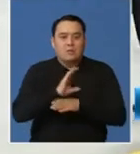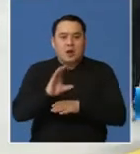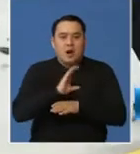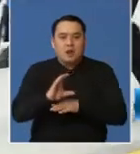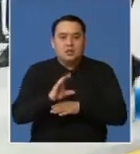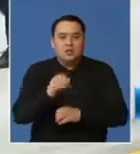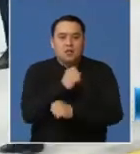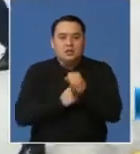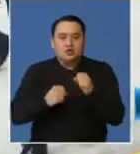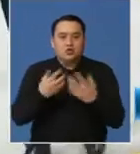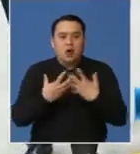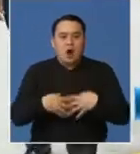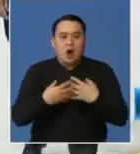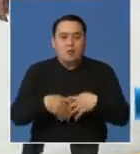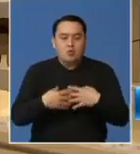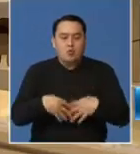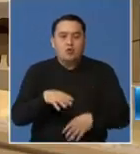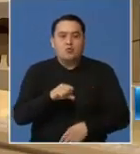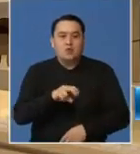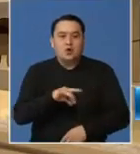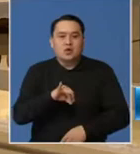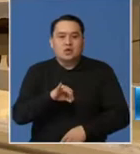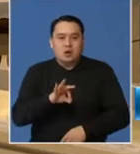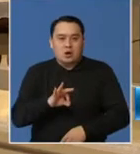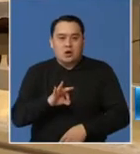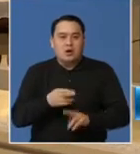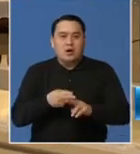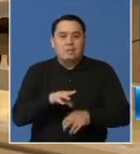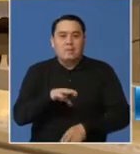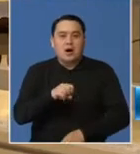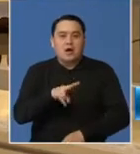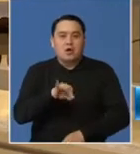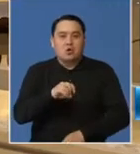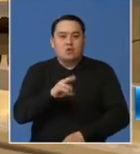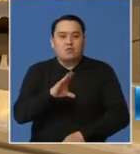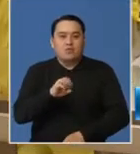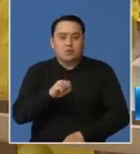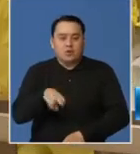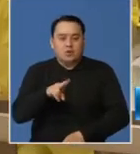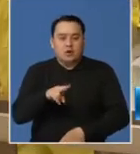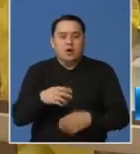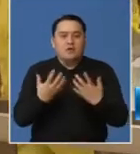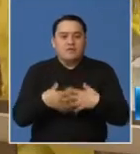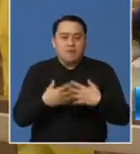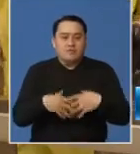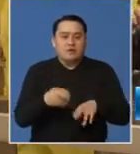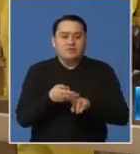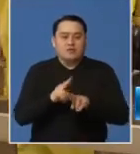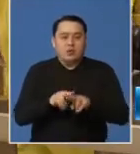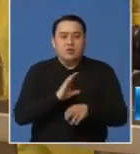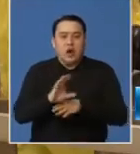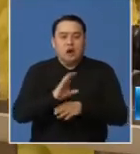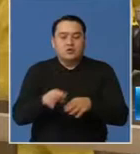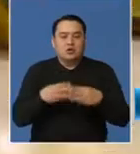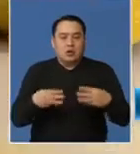производству насосного оборудования «Вейла» в Илийском районе, другой «Марвен Фуд» в Капшигае. Он производит полуфабрикаты. В нынешнем году